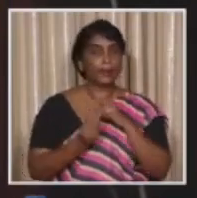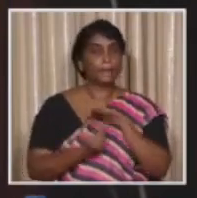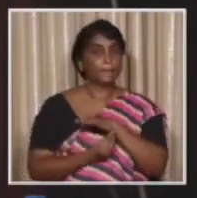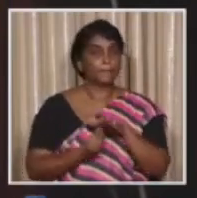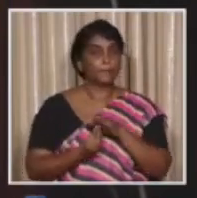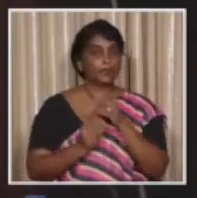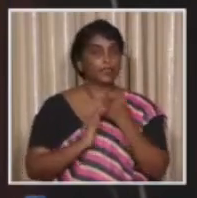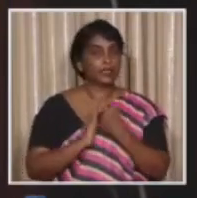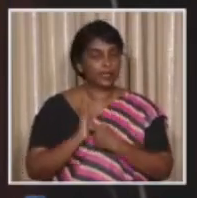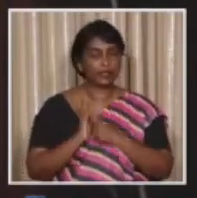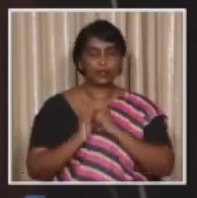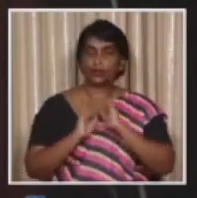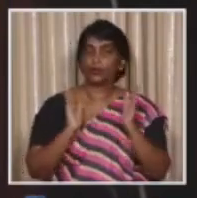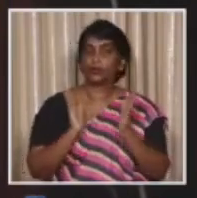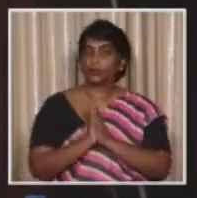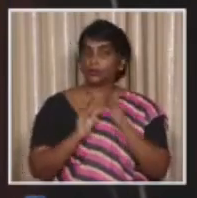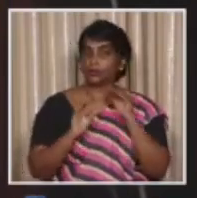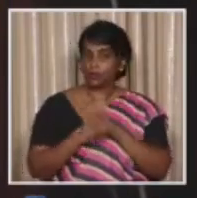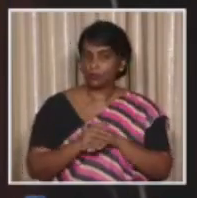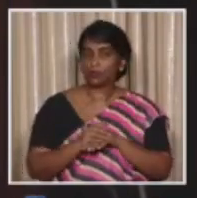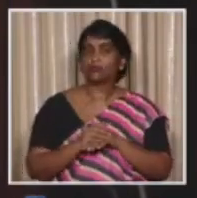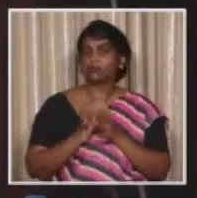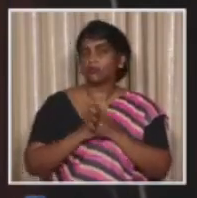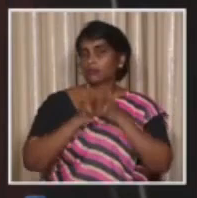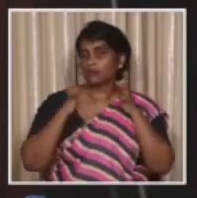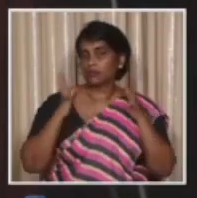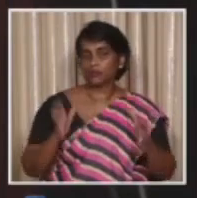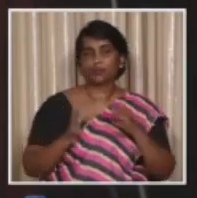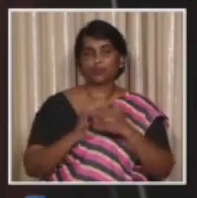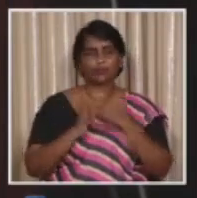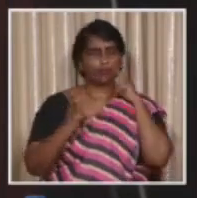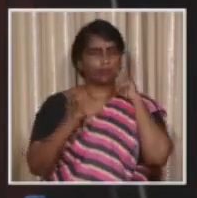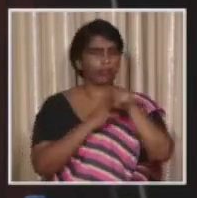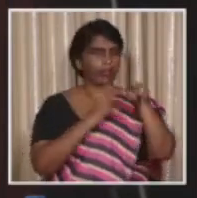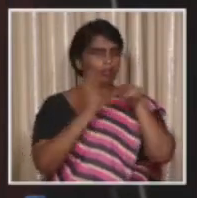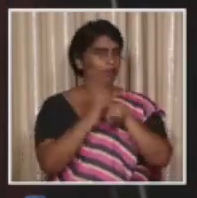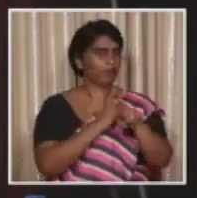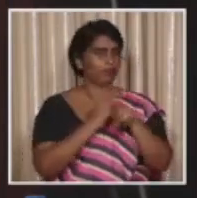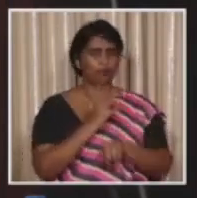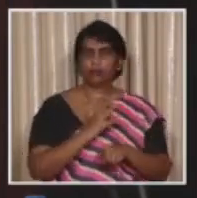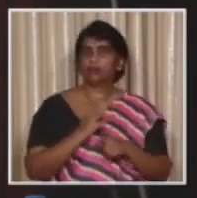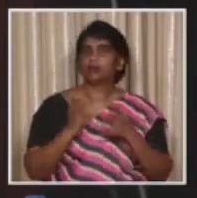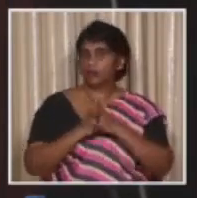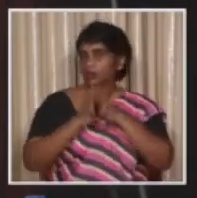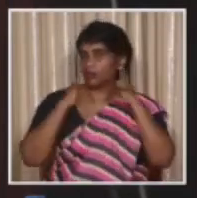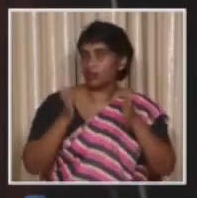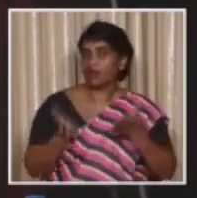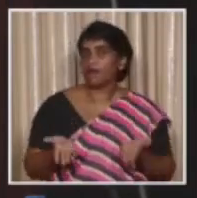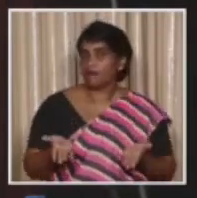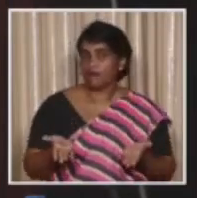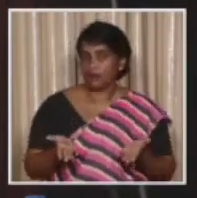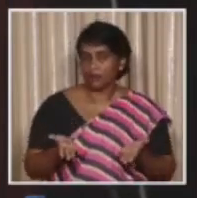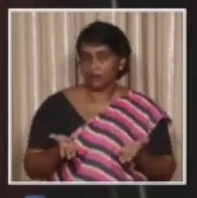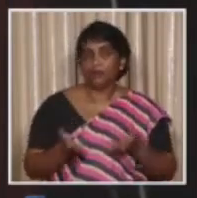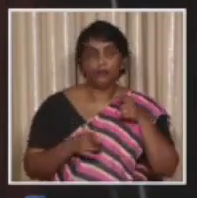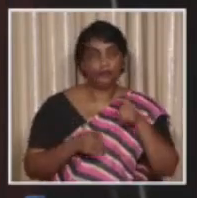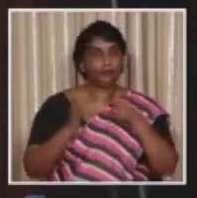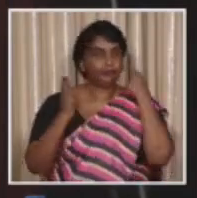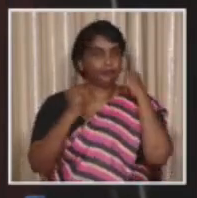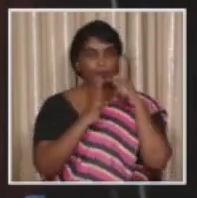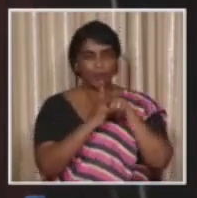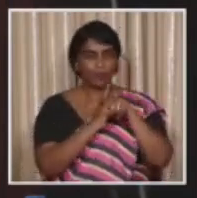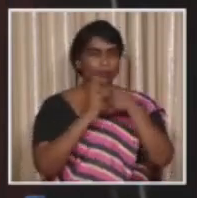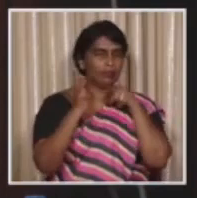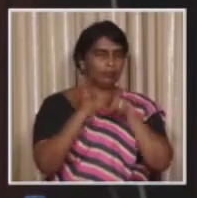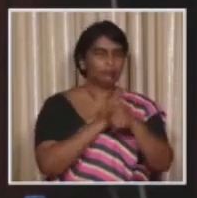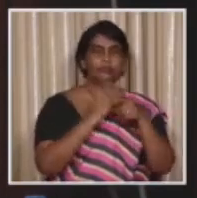නීතිය නීති පද්ධතිය තුළ තියෙන මොනතරම් දවන්ත හිල් කන්දරාවක් සිදුරු කන්දරාවක් තියෙනවද කියන කාරණාව මේ සිදුරු අස්සෙන් හිල්